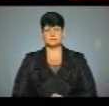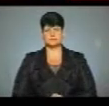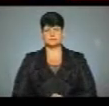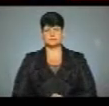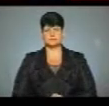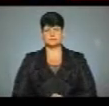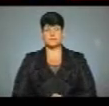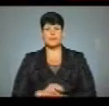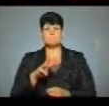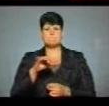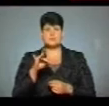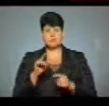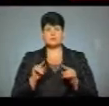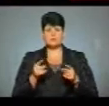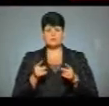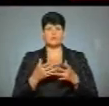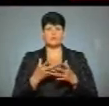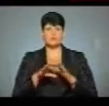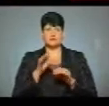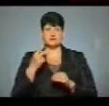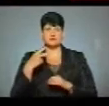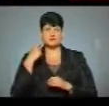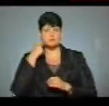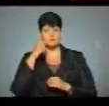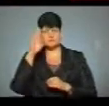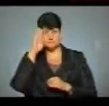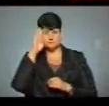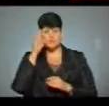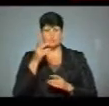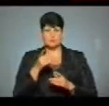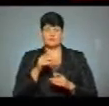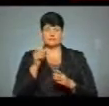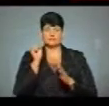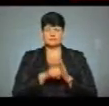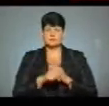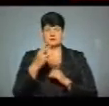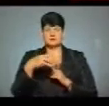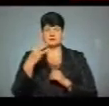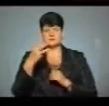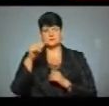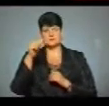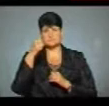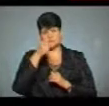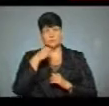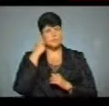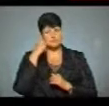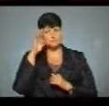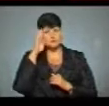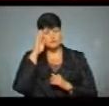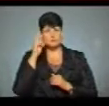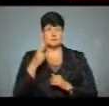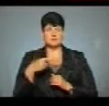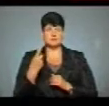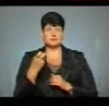Міру запобіжного заходу обрали 20-річному тернополянину, якого підозрюють у вбивстві 33-річного чоловіка 31 липня на вулиці